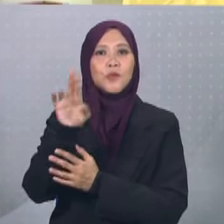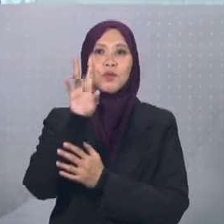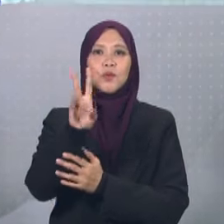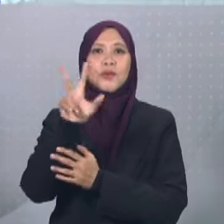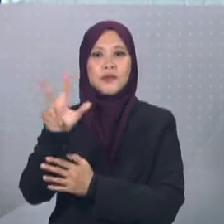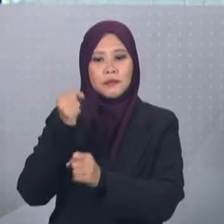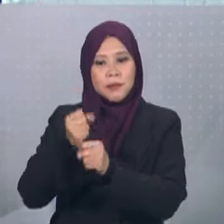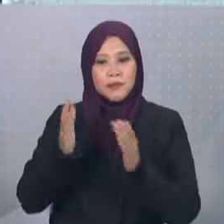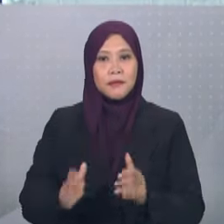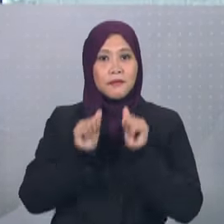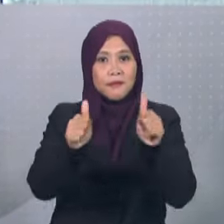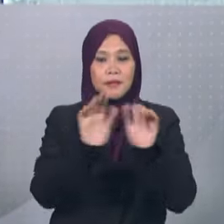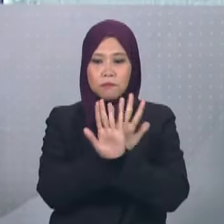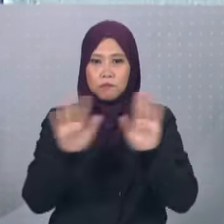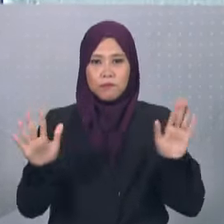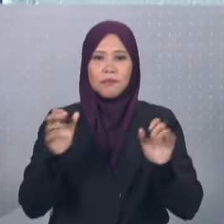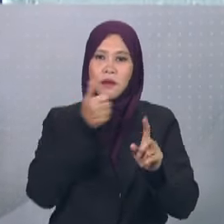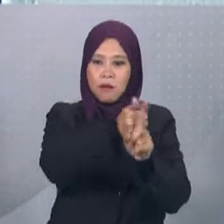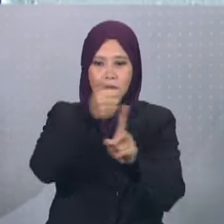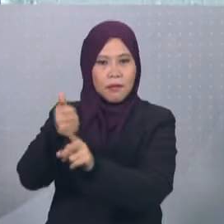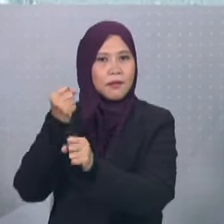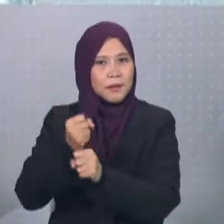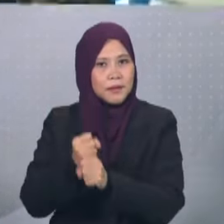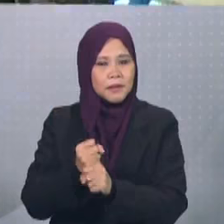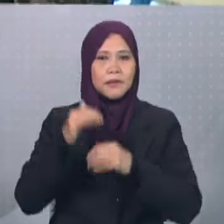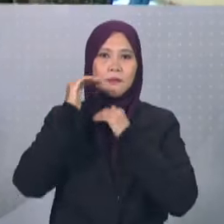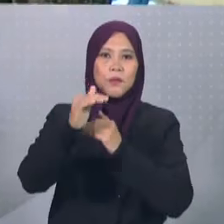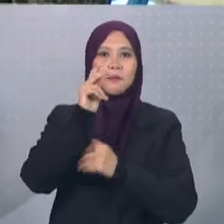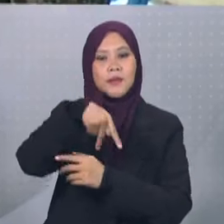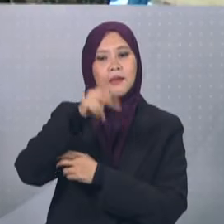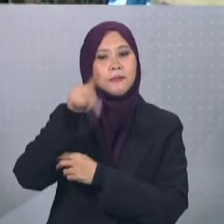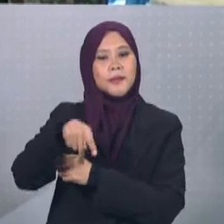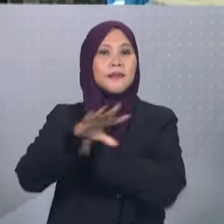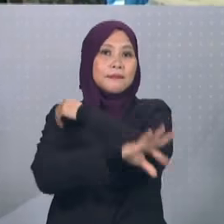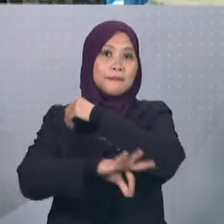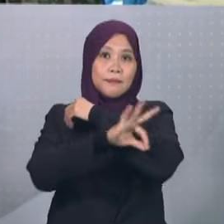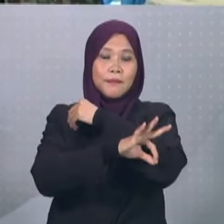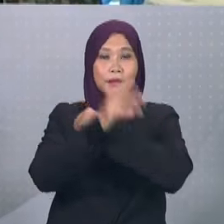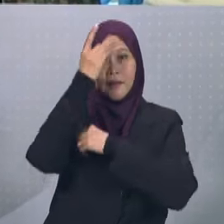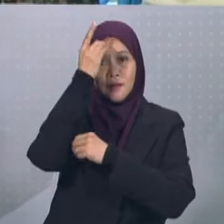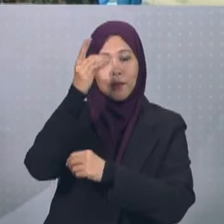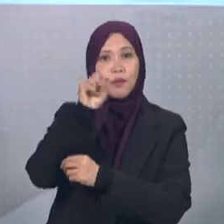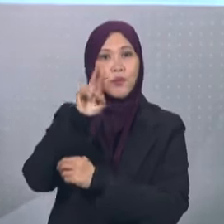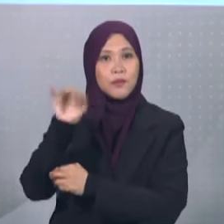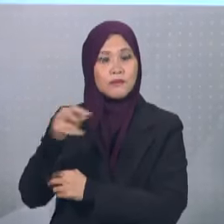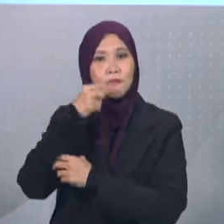8,073 petugas barisan hadapan telah ditugaskan dalam tempoh PKP di Negeri Sembilan. Dato' Sri Aminuddin menyatakan perkara itu